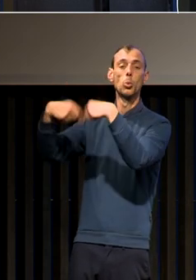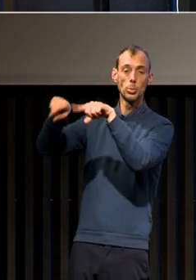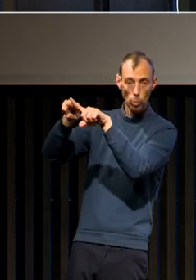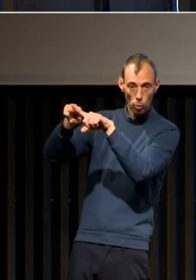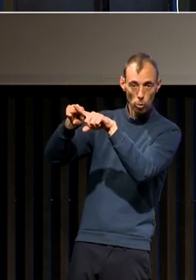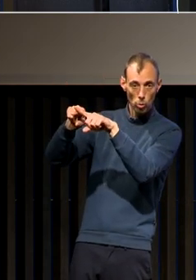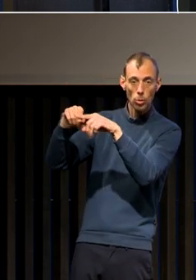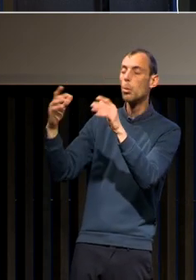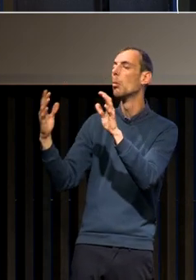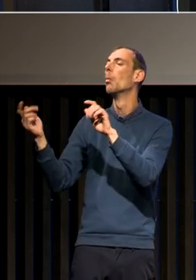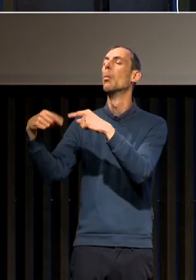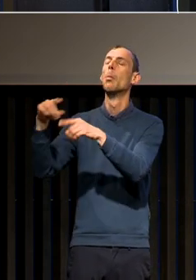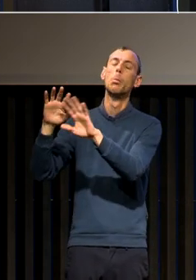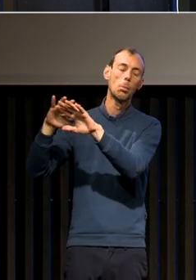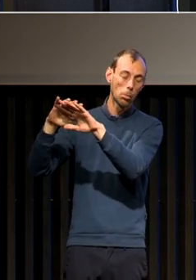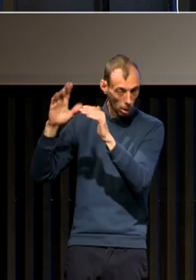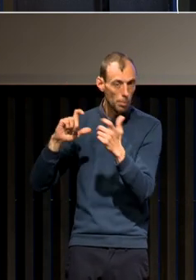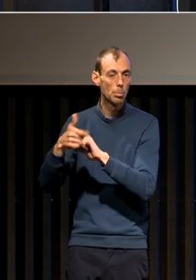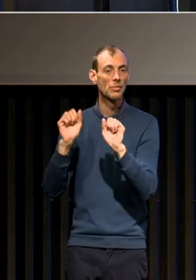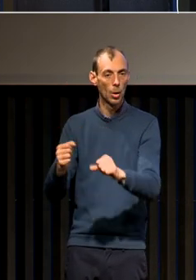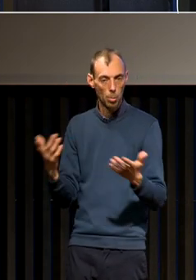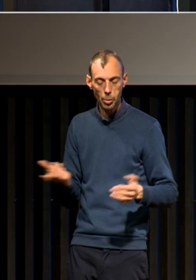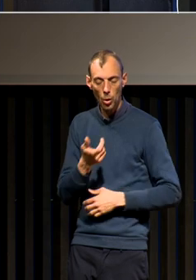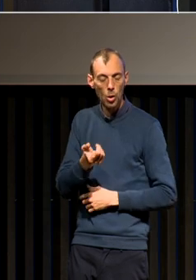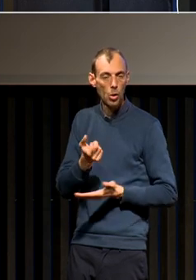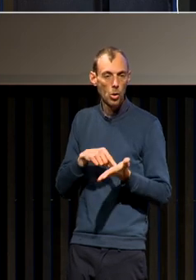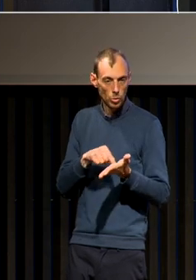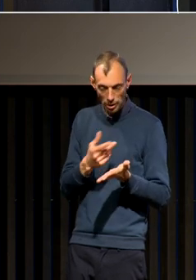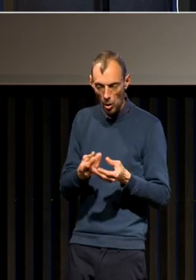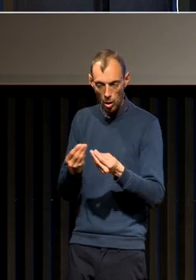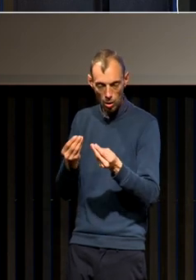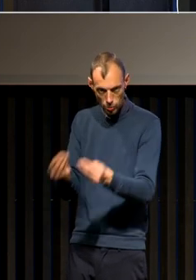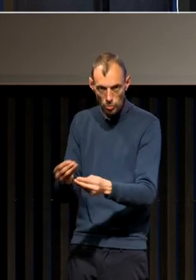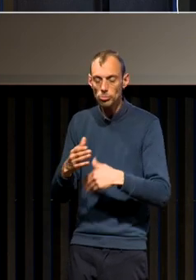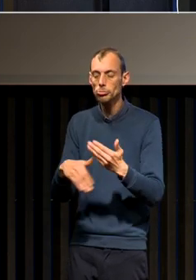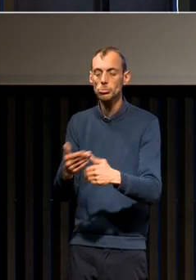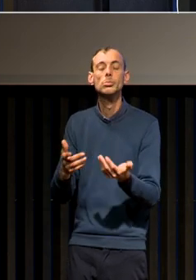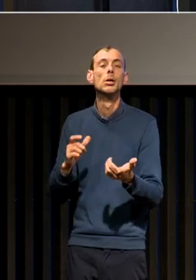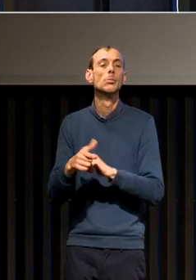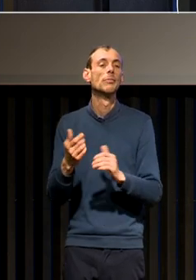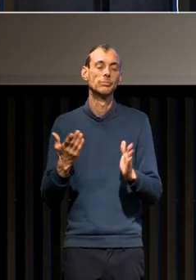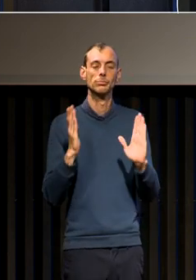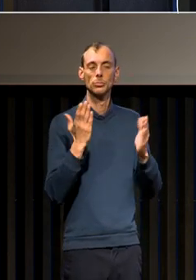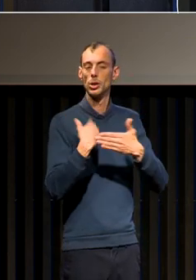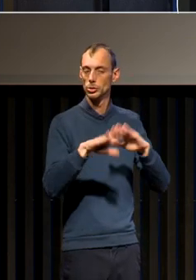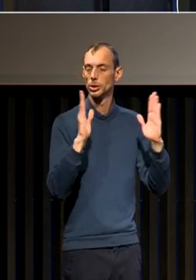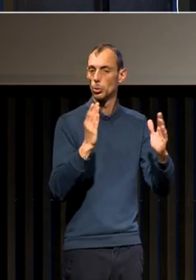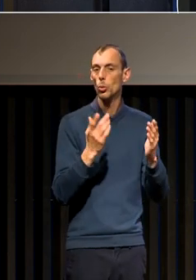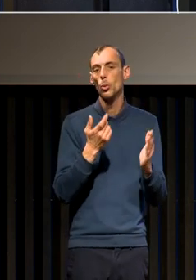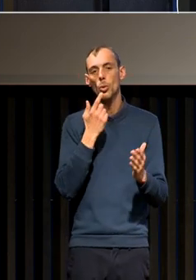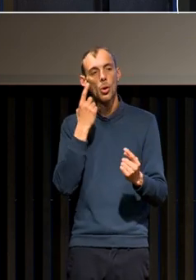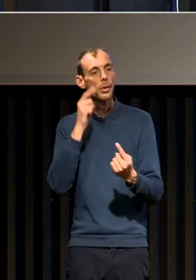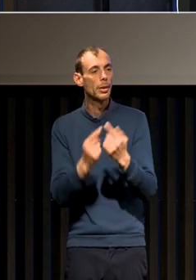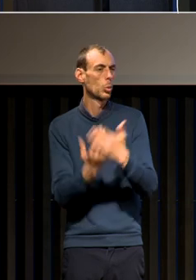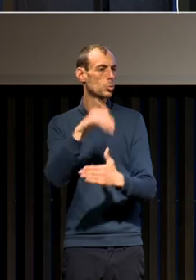traitement. Et elles viennent pour la ponction qui se fait au CHU de Bordeaux en ambulatoire.